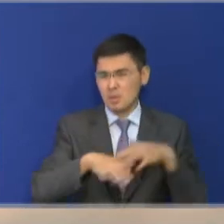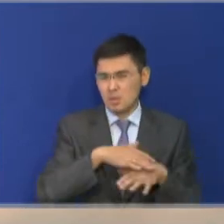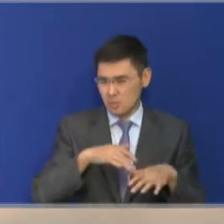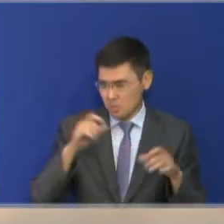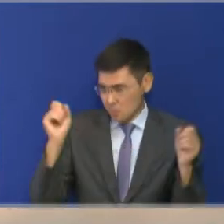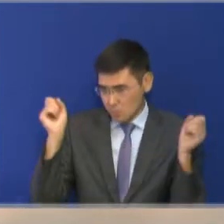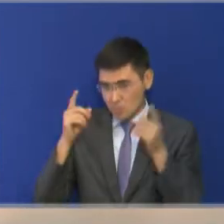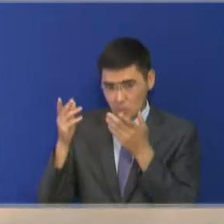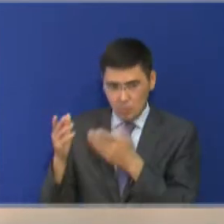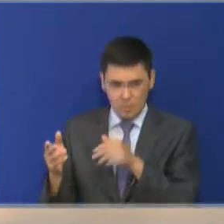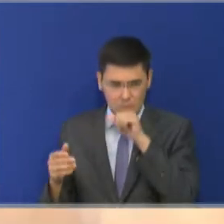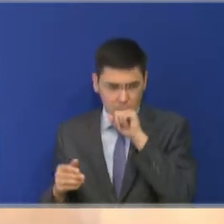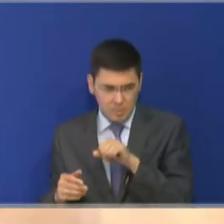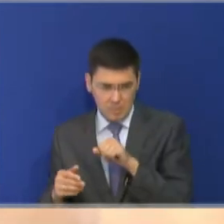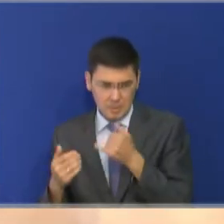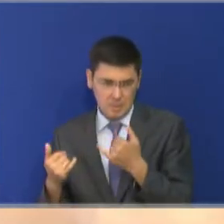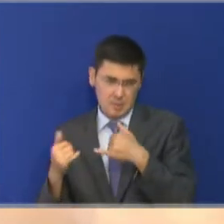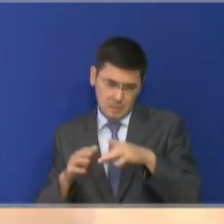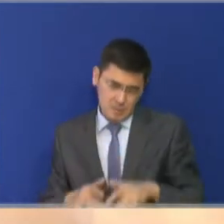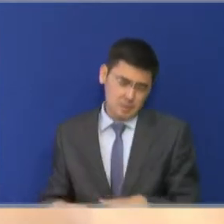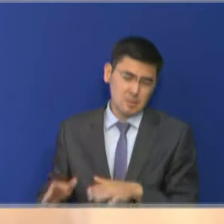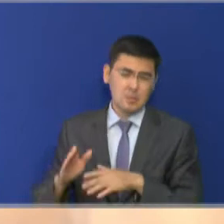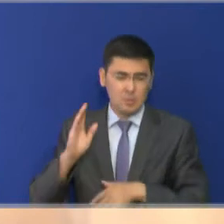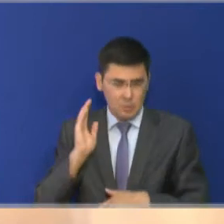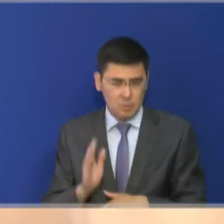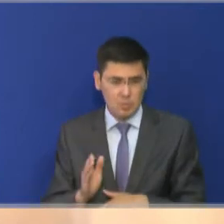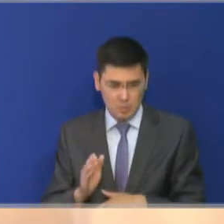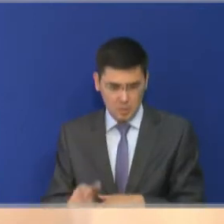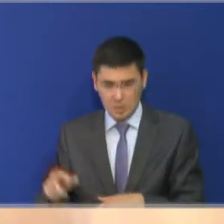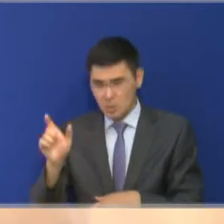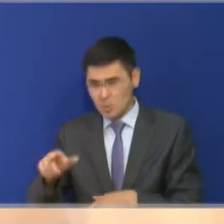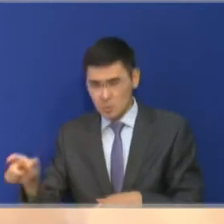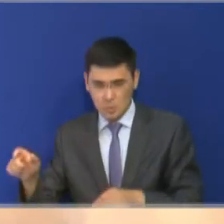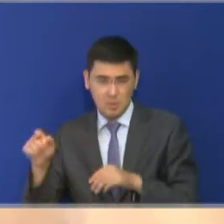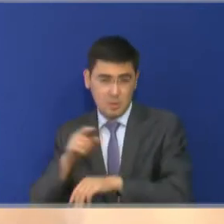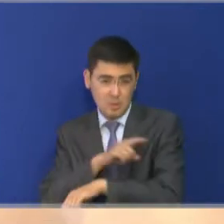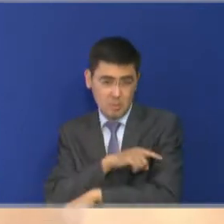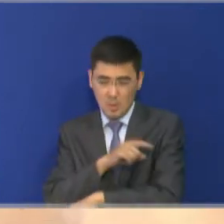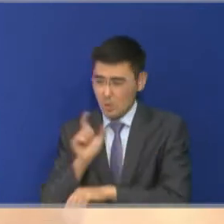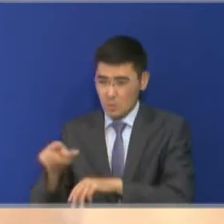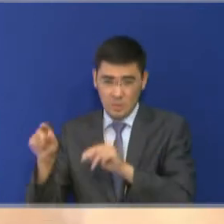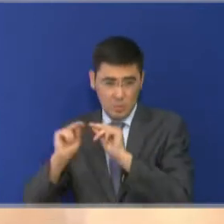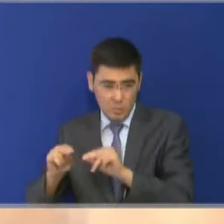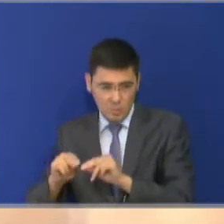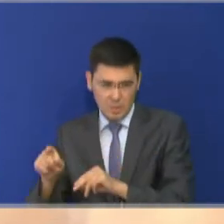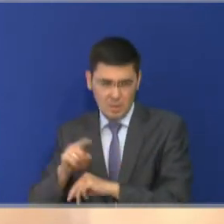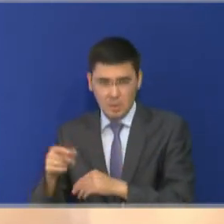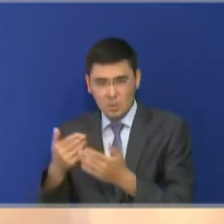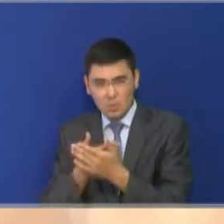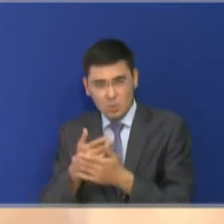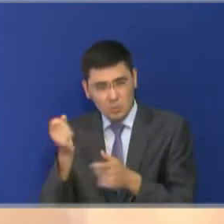бағалау мәселелері қолға алынатын болды. Педагогтар үшін бұл өте тамаша жаңалық. Ұстаздарға жасалған